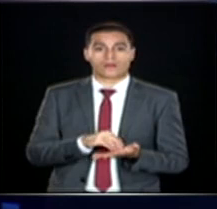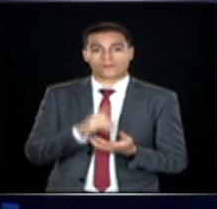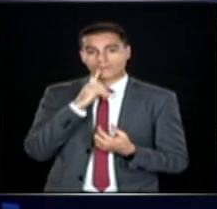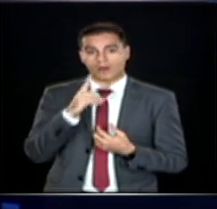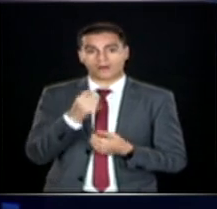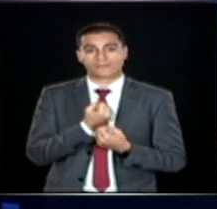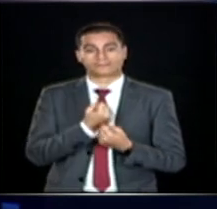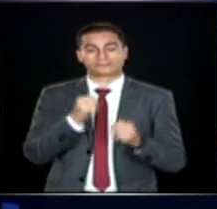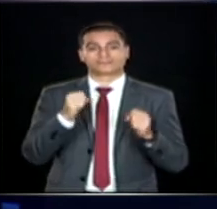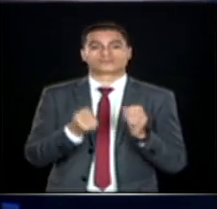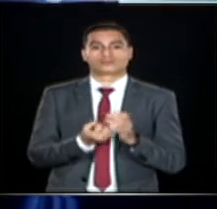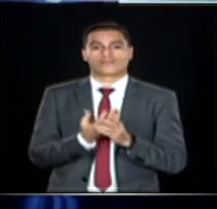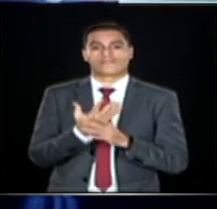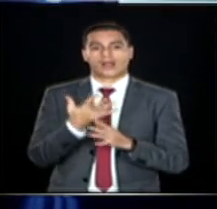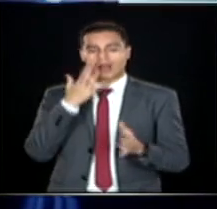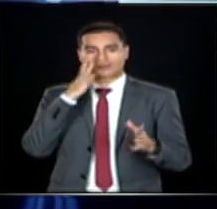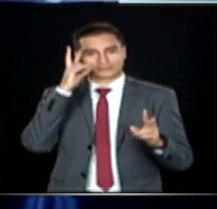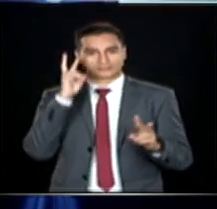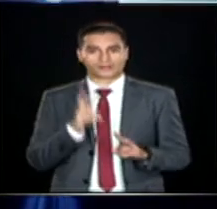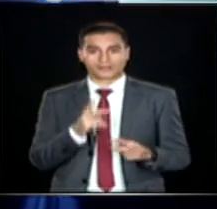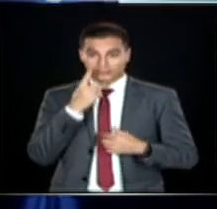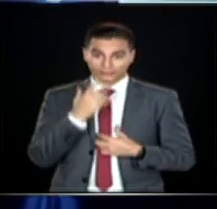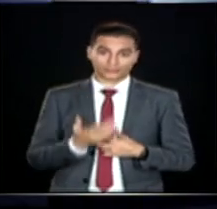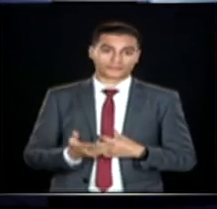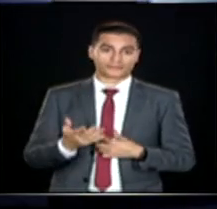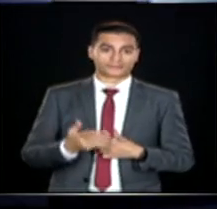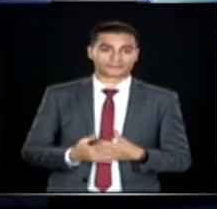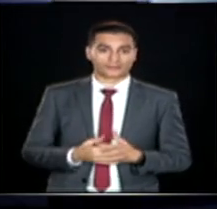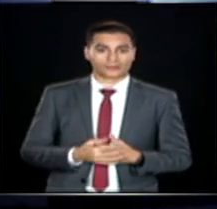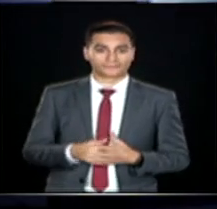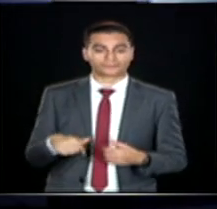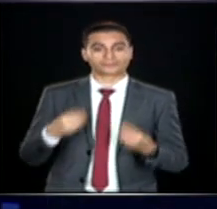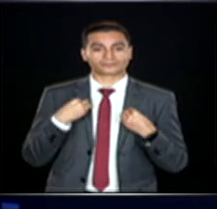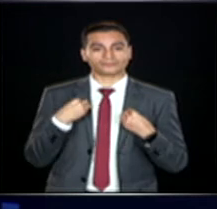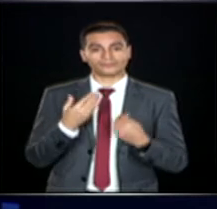وتفجروا مفاجاه من العيار الثقيل رياضه